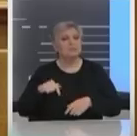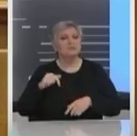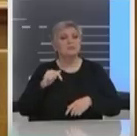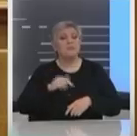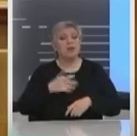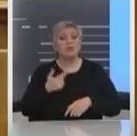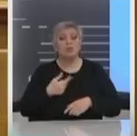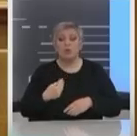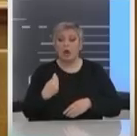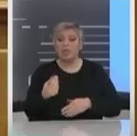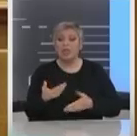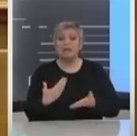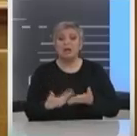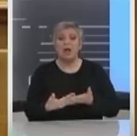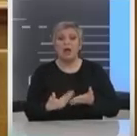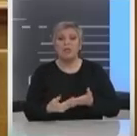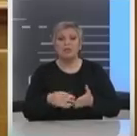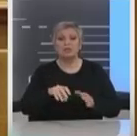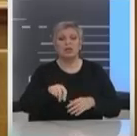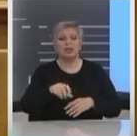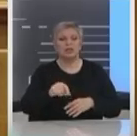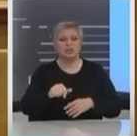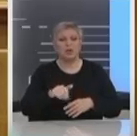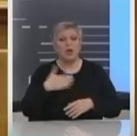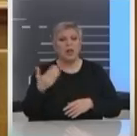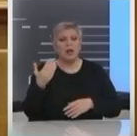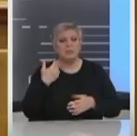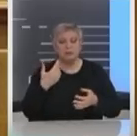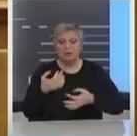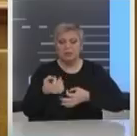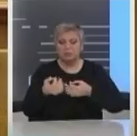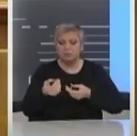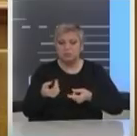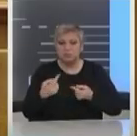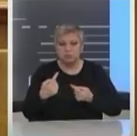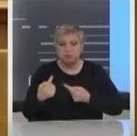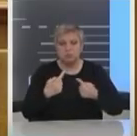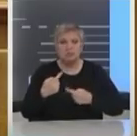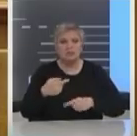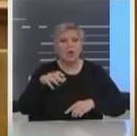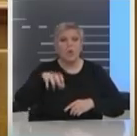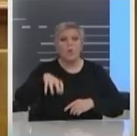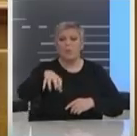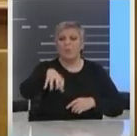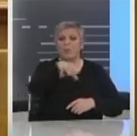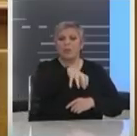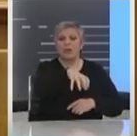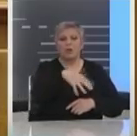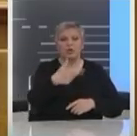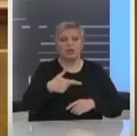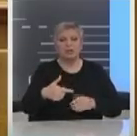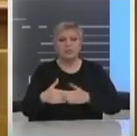άδειες καζίνο χωρίς να διαβουλευτείτε με τις τοπικές κοινωνίες. Αλλά αυτό δεν είναι το